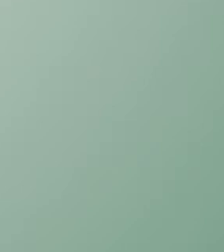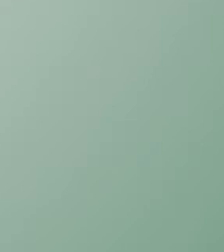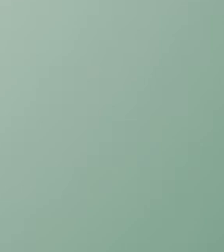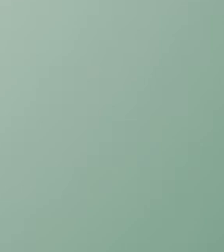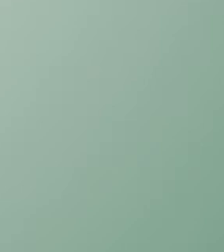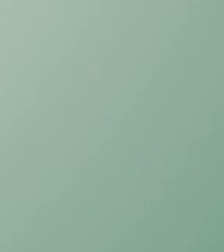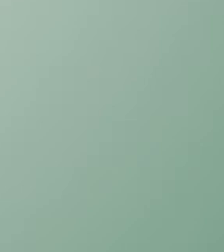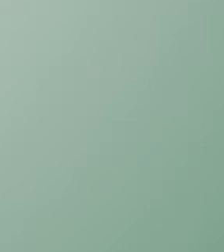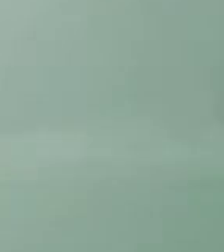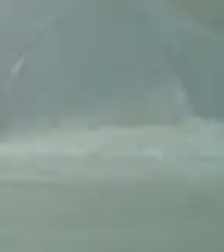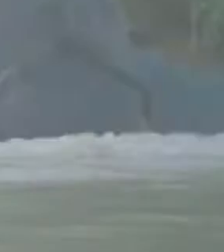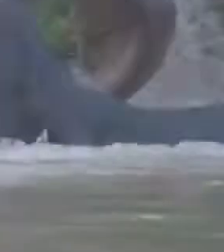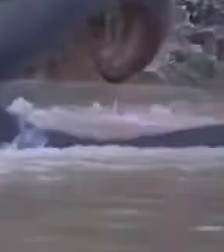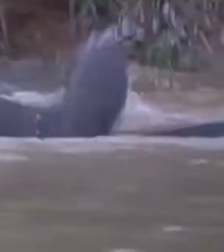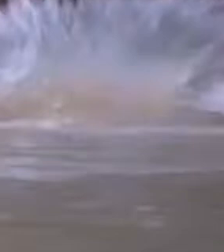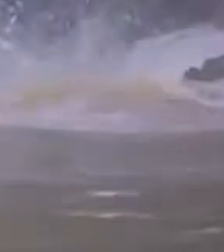ประโยชน์สาธารณะ